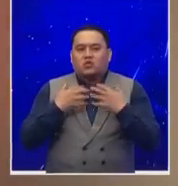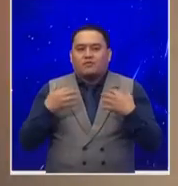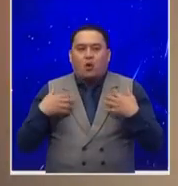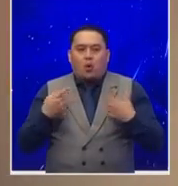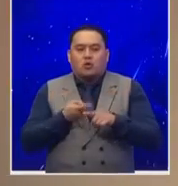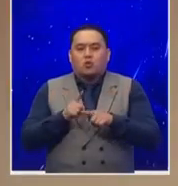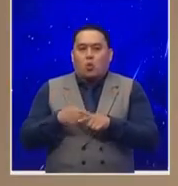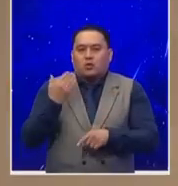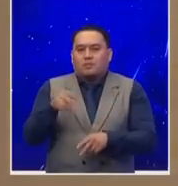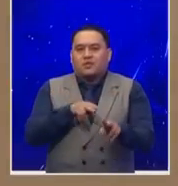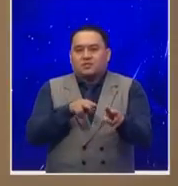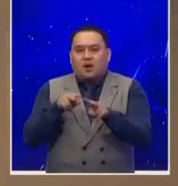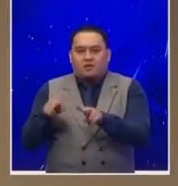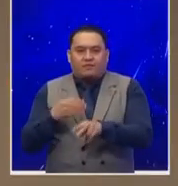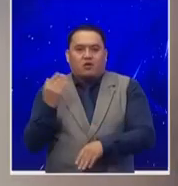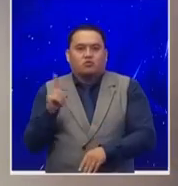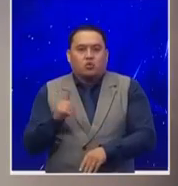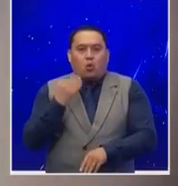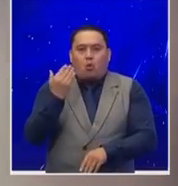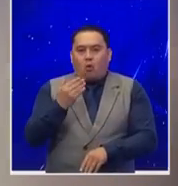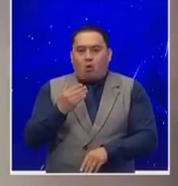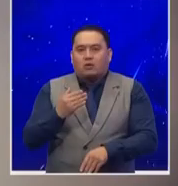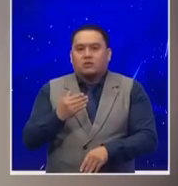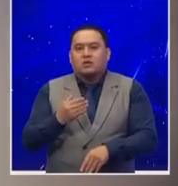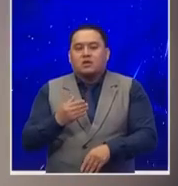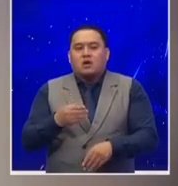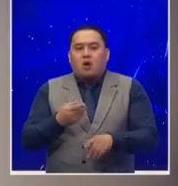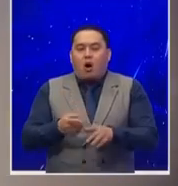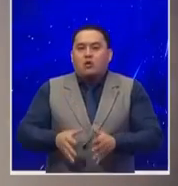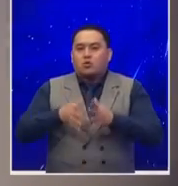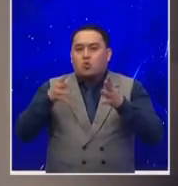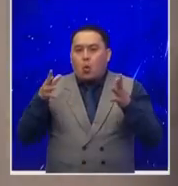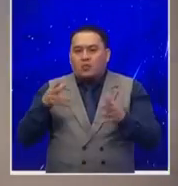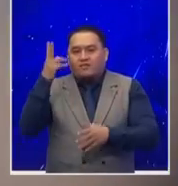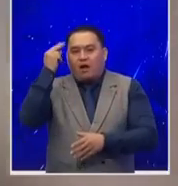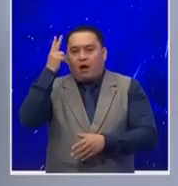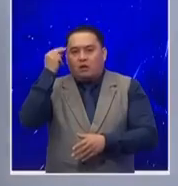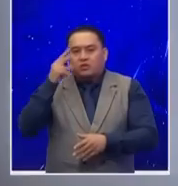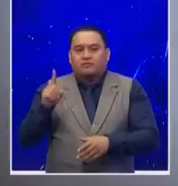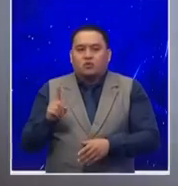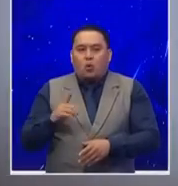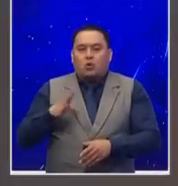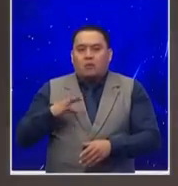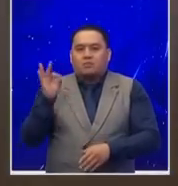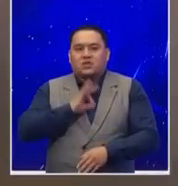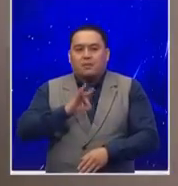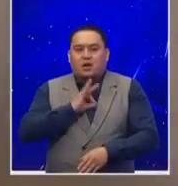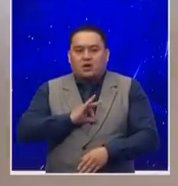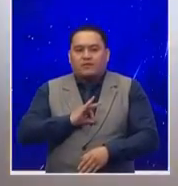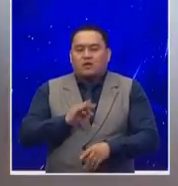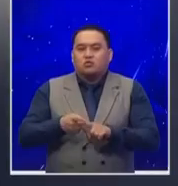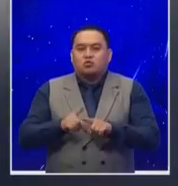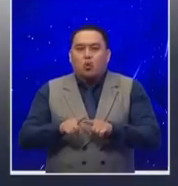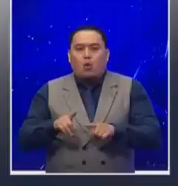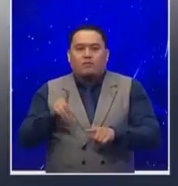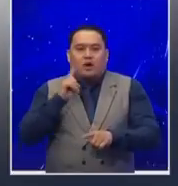за которыми он присматривает. При этом нужно отметить, контент, набирающий огромное количество просмотров, не приносит прибыли. Юноша говорит,